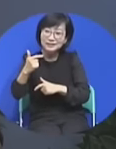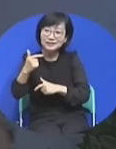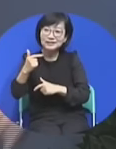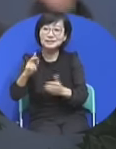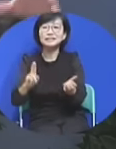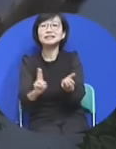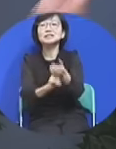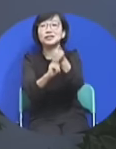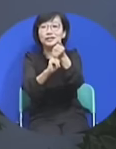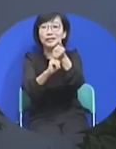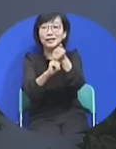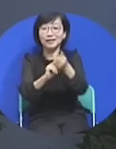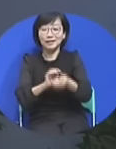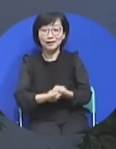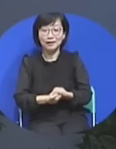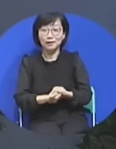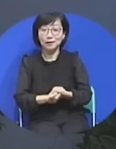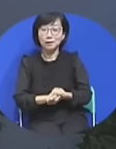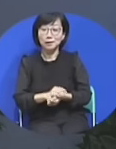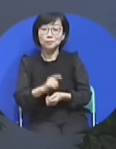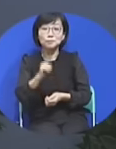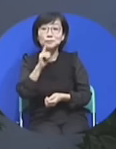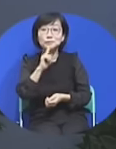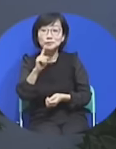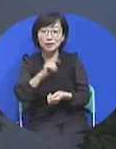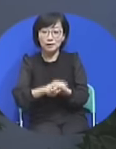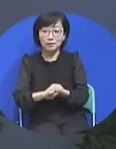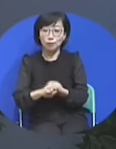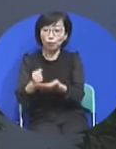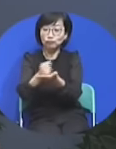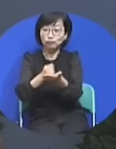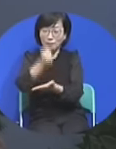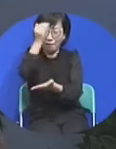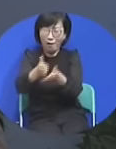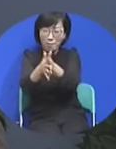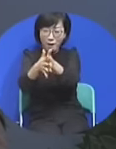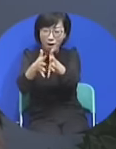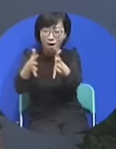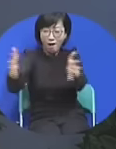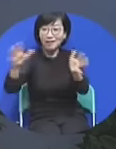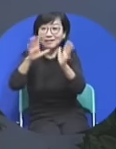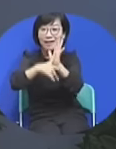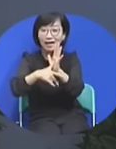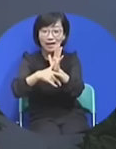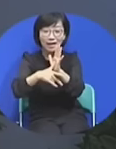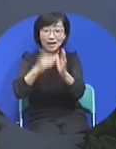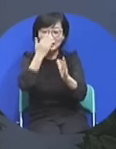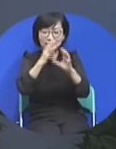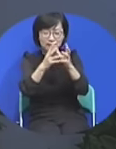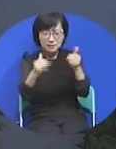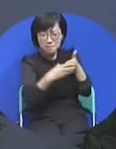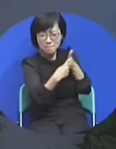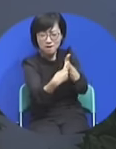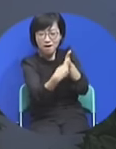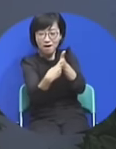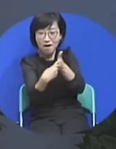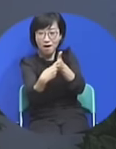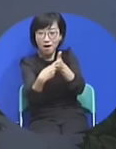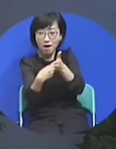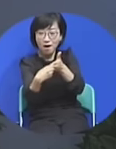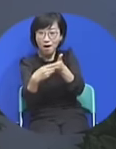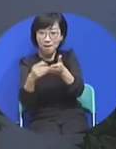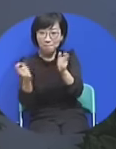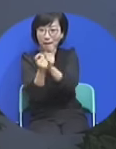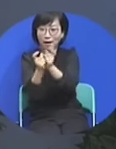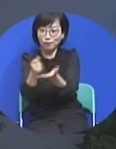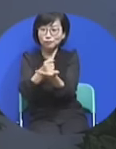타임에 맞추어서 이스라엘을 끄집어냈다는 말 아니요, 그렇죠? Because then doesn't it mean then that God let the Israelites out according to that time in which the Red Sea will part? 근데